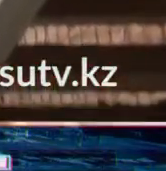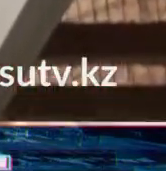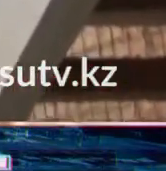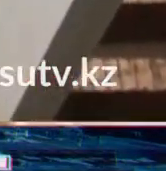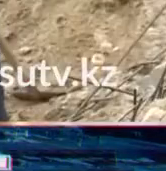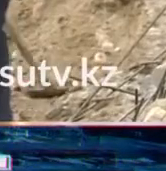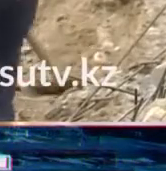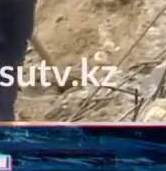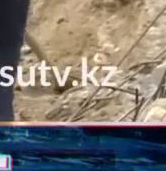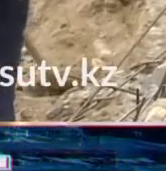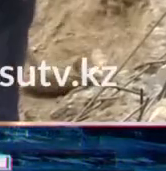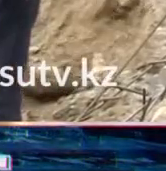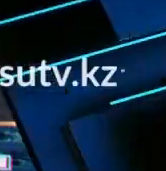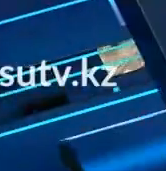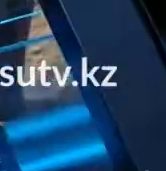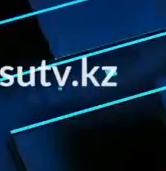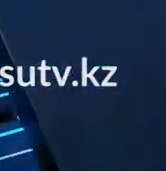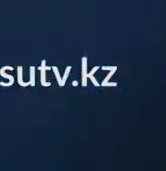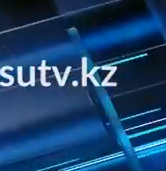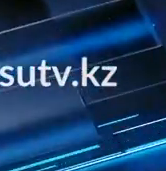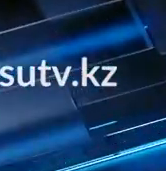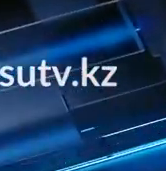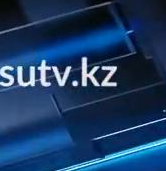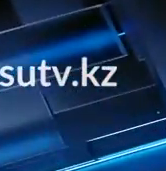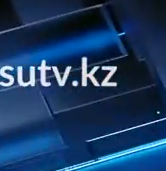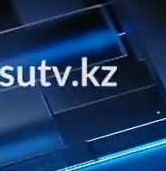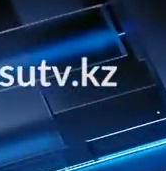чем же причина? Узнаете через несколько минут.